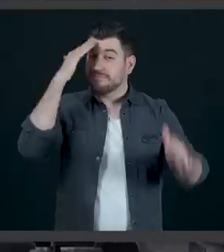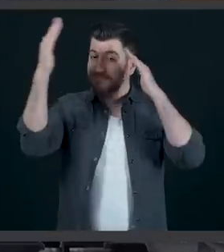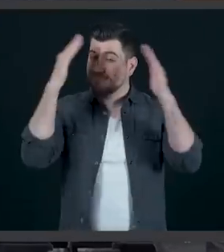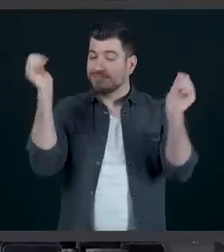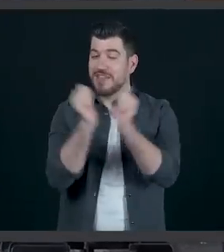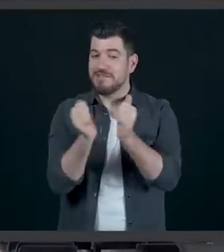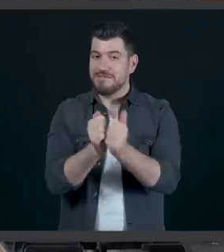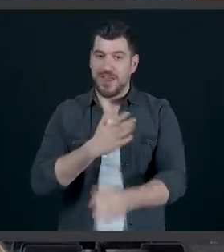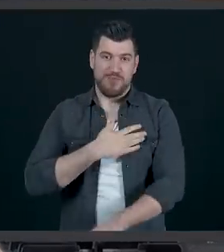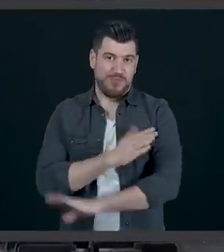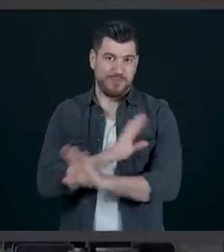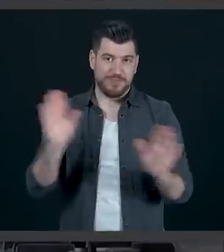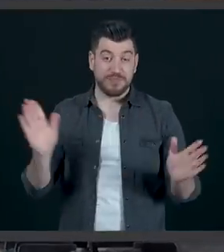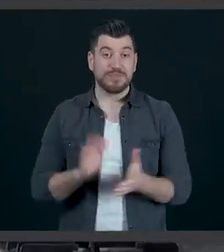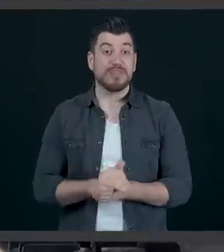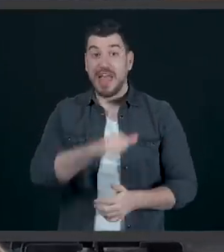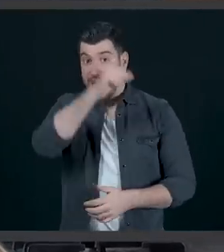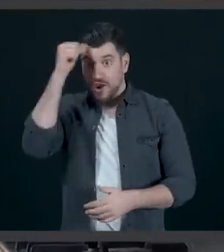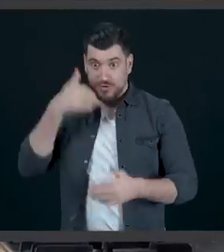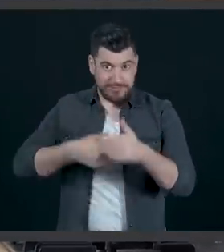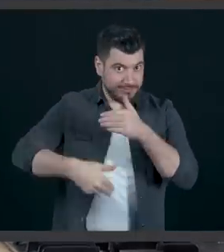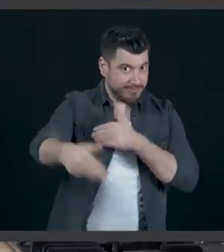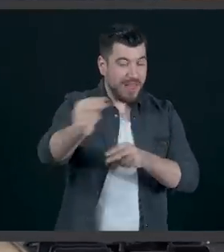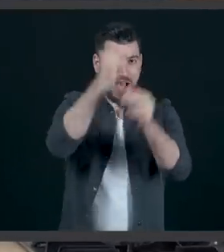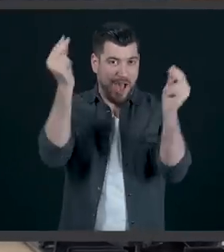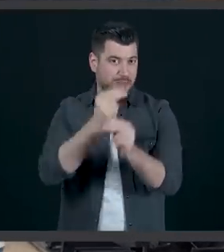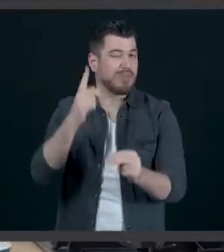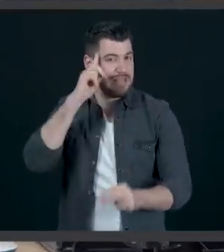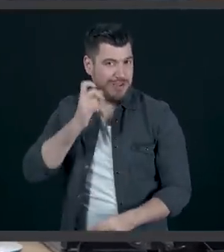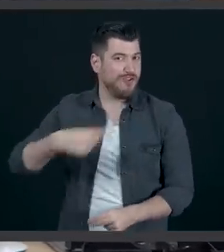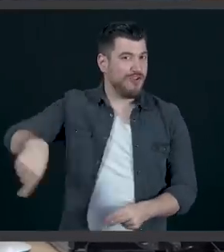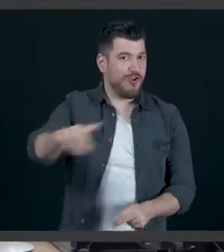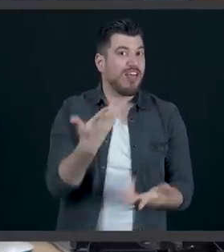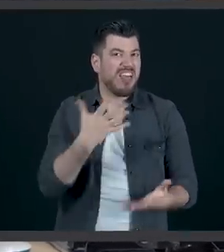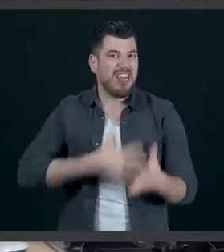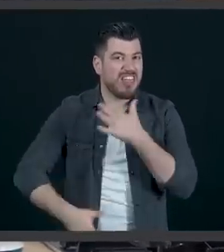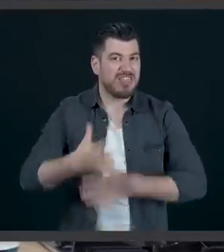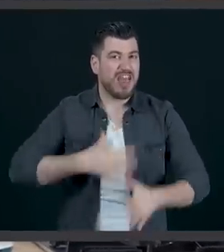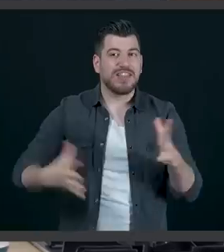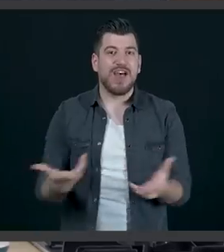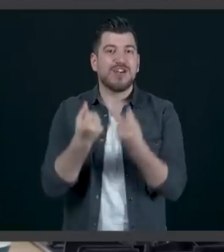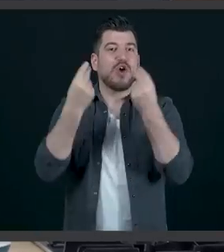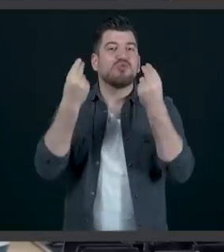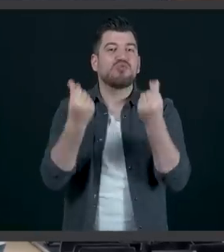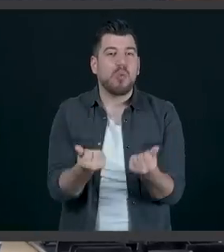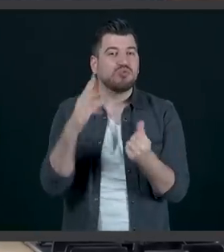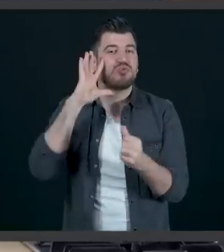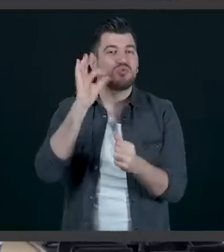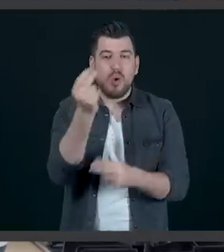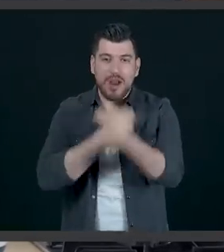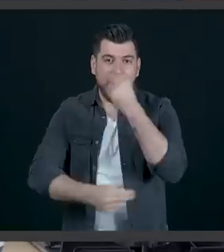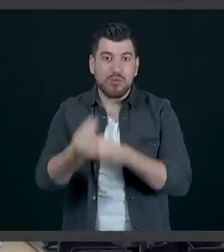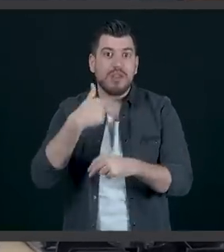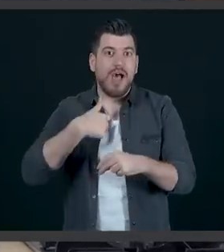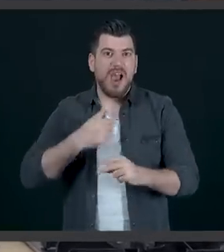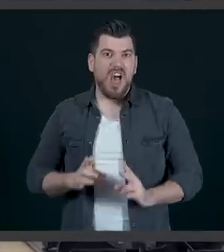Γεια σας, φίλοι μου! Λοιπόν, το καλοκαίρι έρχεται και ξέρω όλοι πολύ καλά ότι ψάχνετε να βρείτε ωραίες λύσεις για σνακ